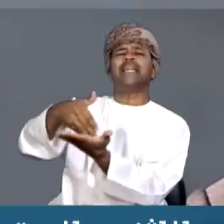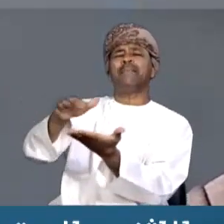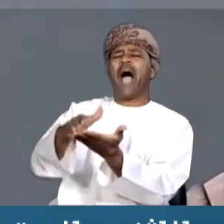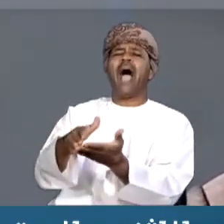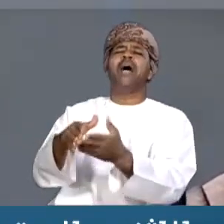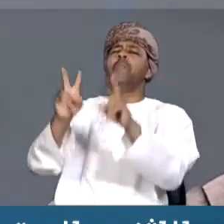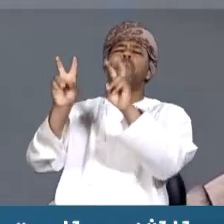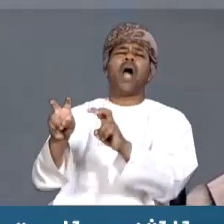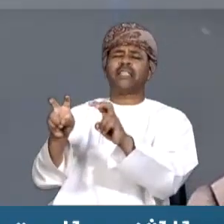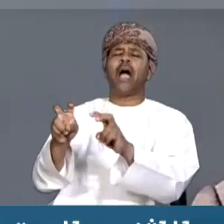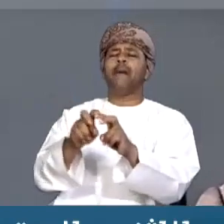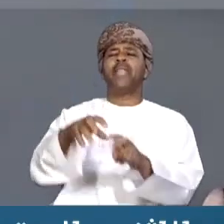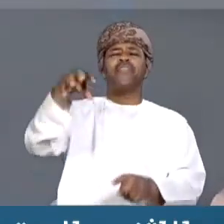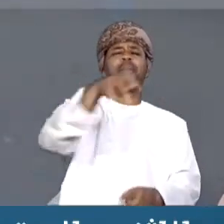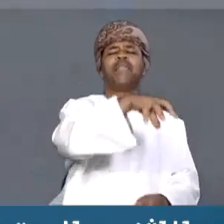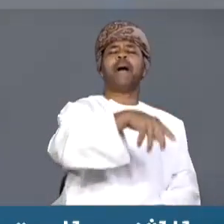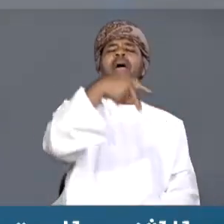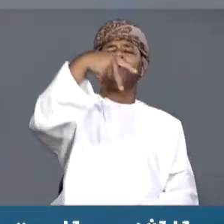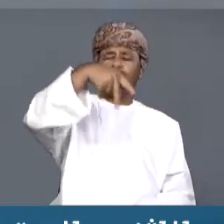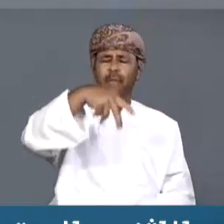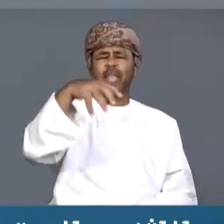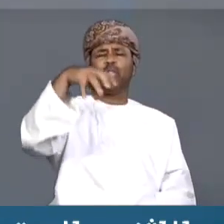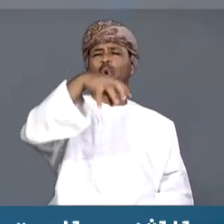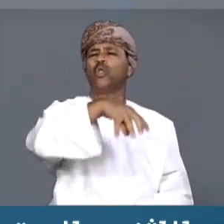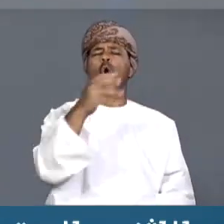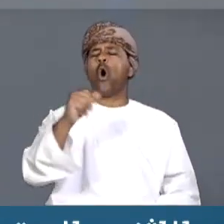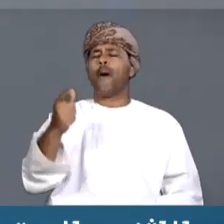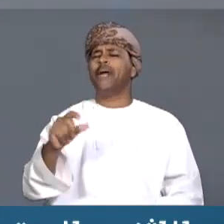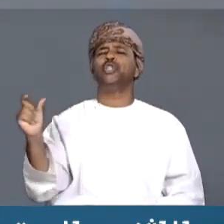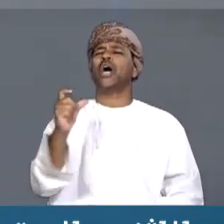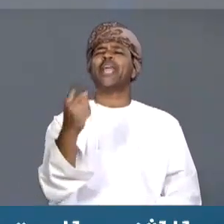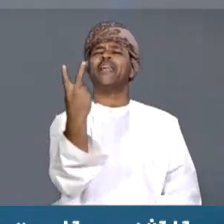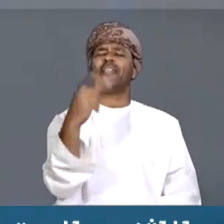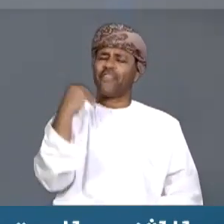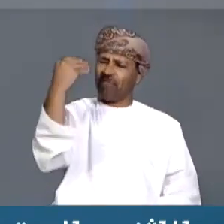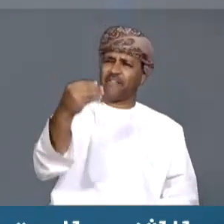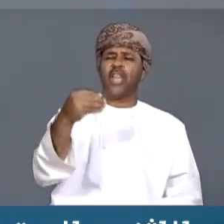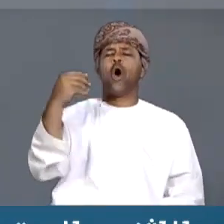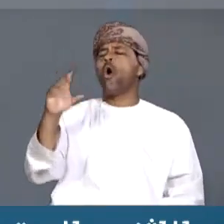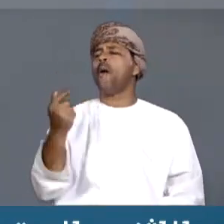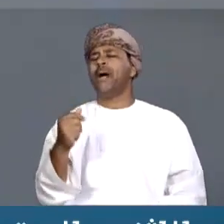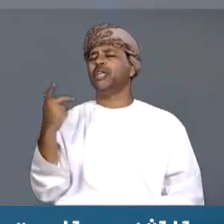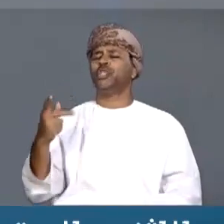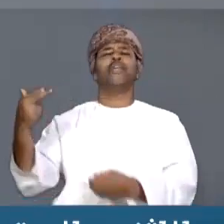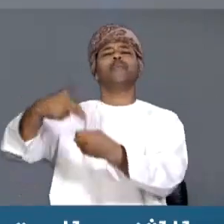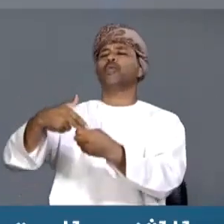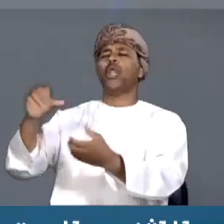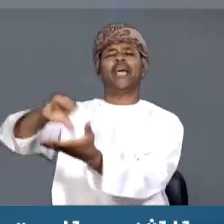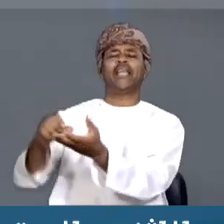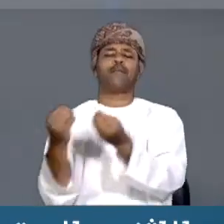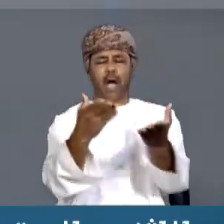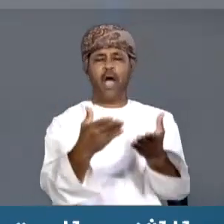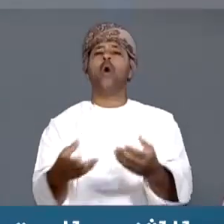مؤقتة ل8 دول تستورد النفط الإيراني لشهرين إضافيين. ومن المقرر أن تدخل الدفعة الثانية